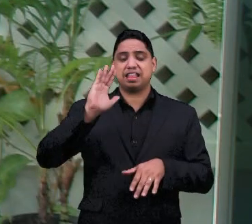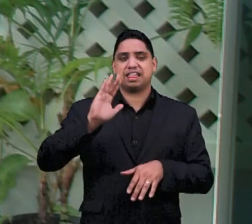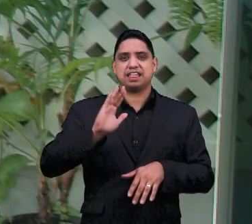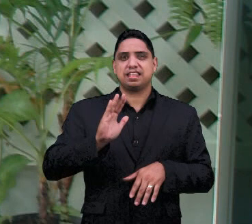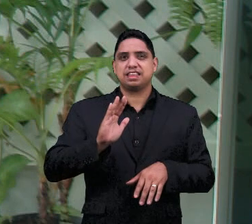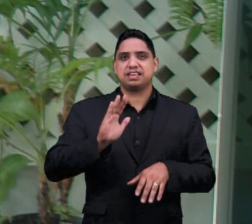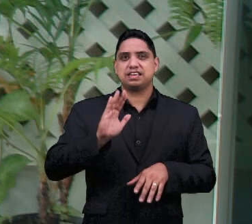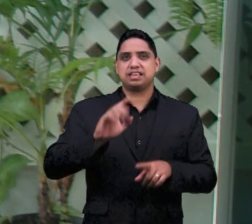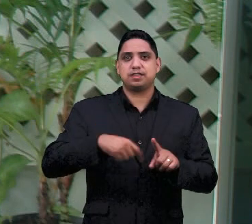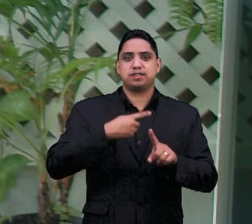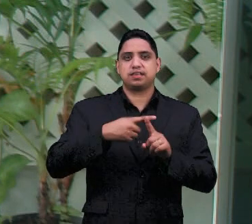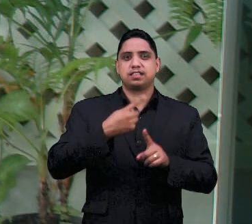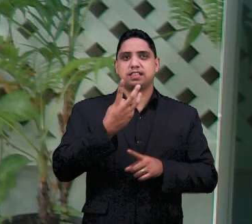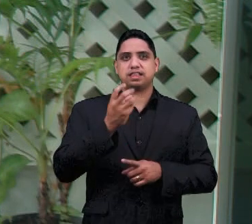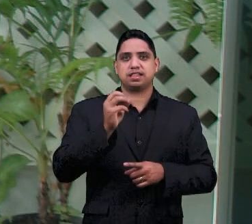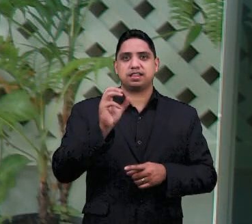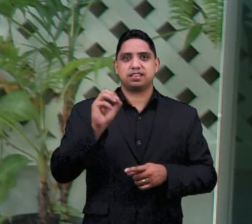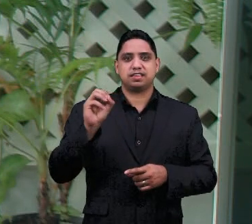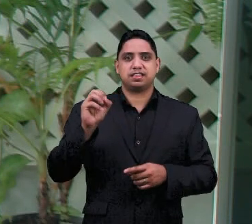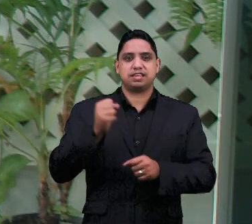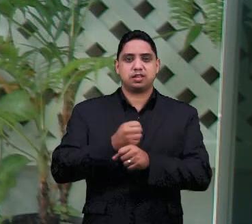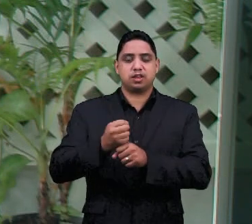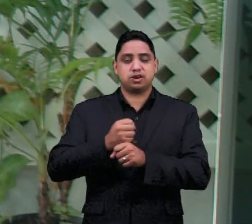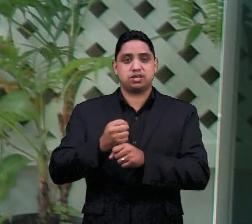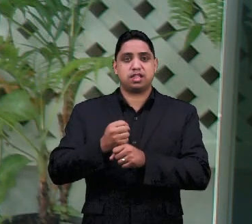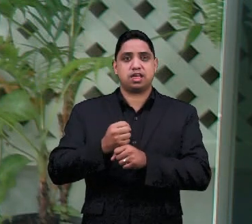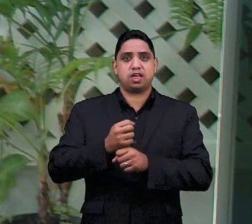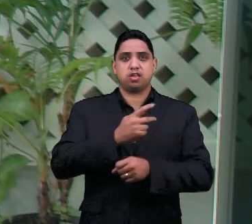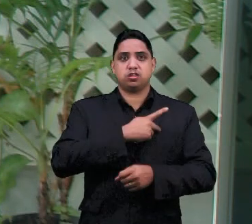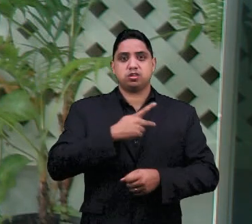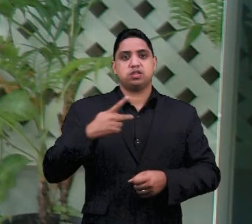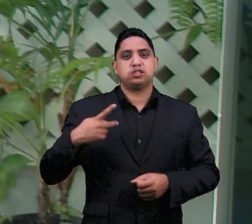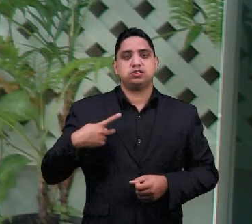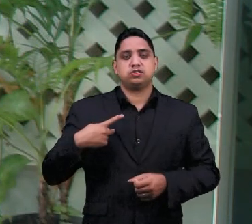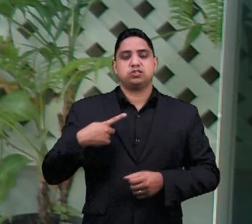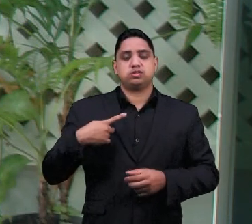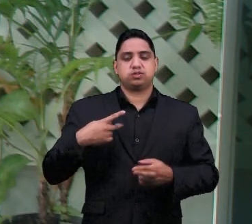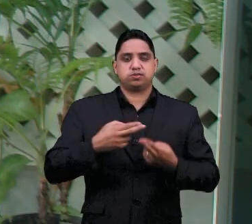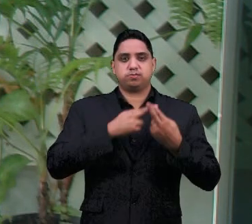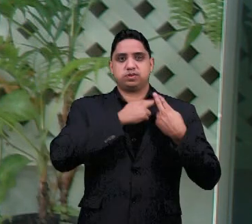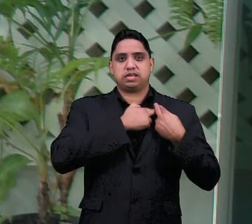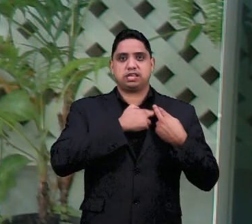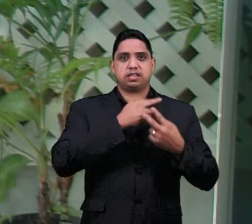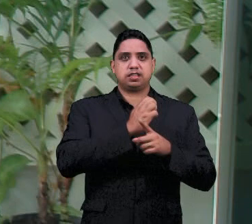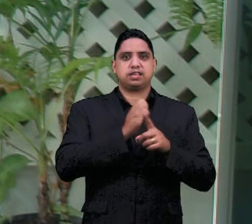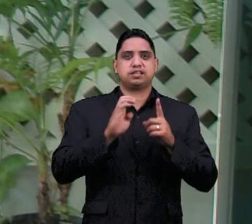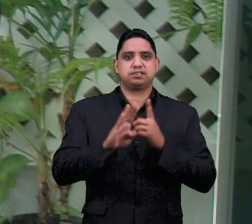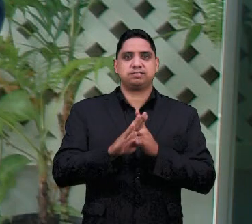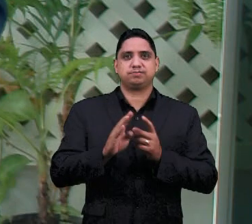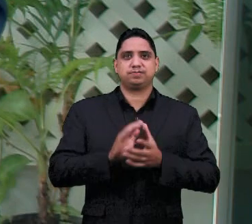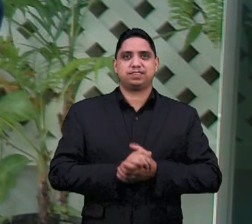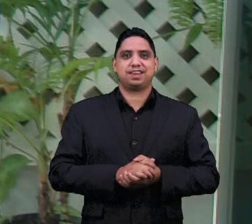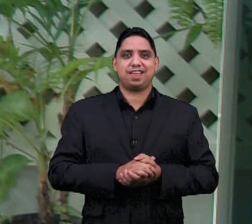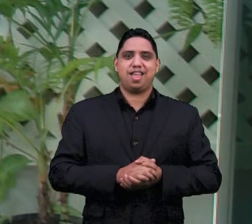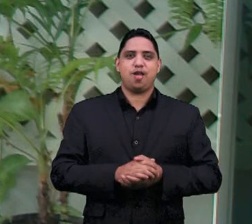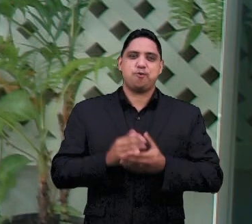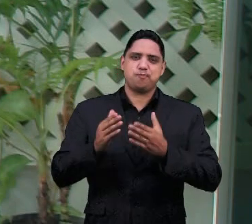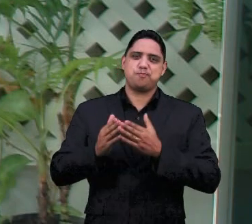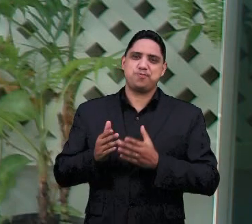prier pour vous afin que le Seigneur puisse vous rajouter au moins